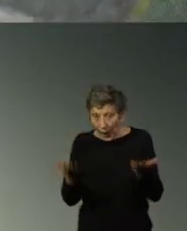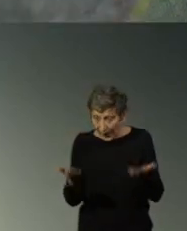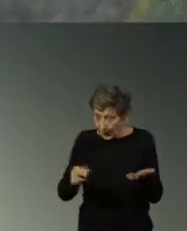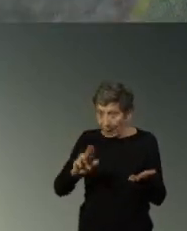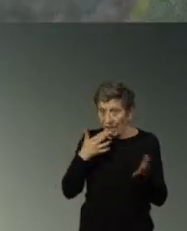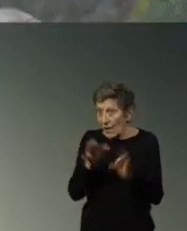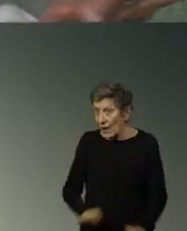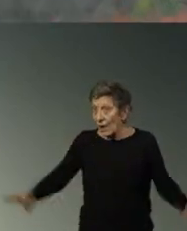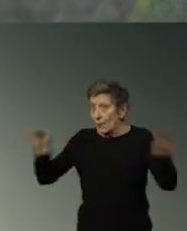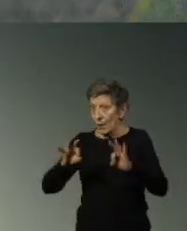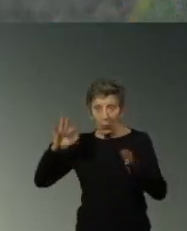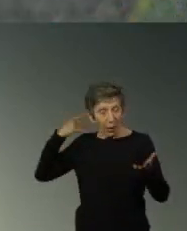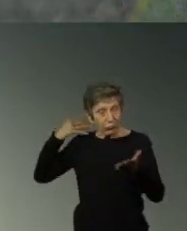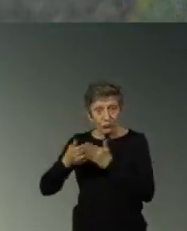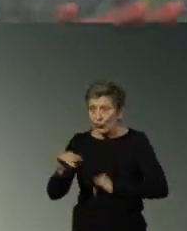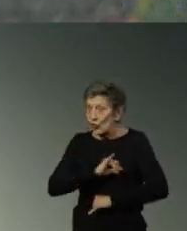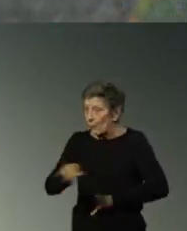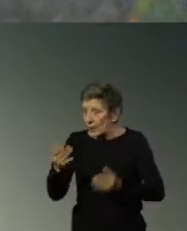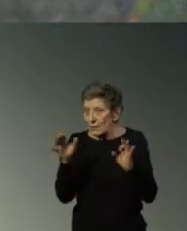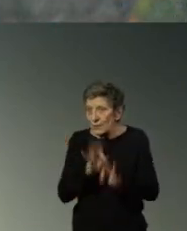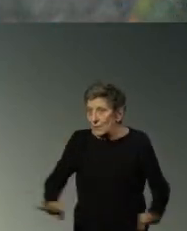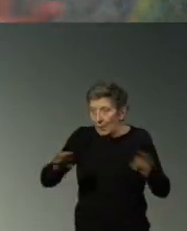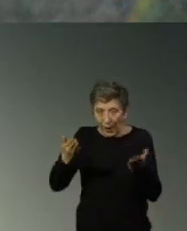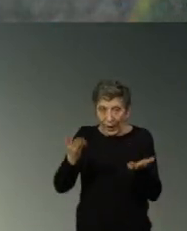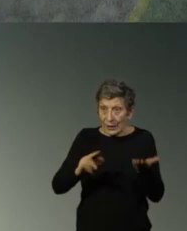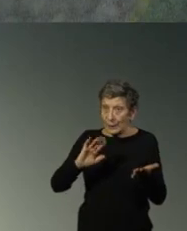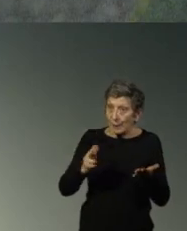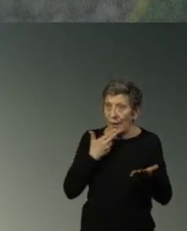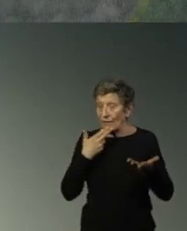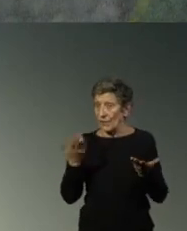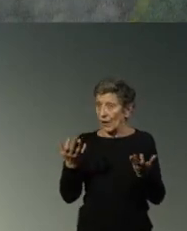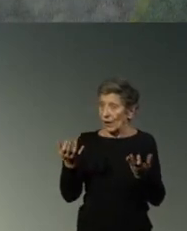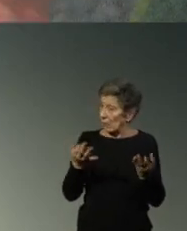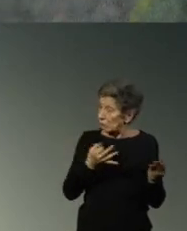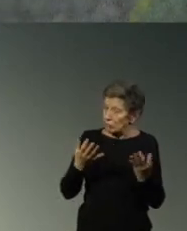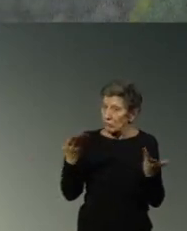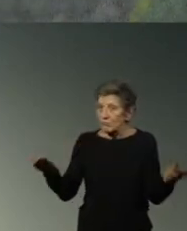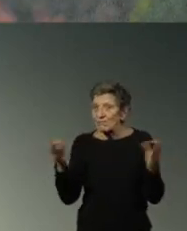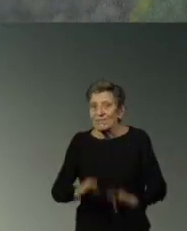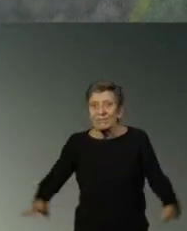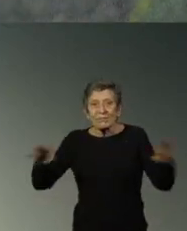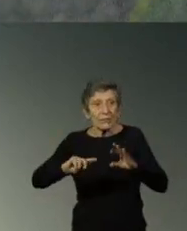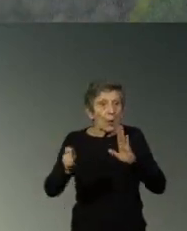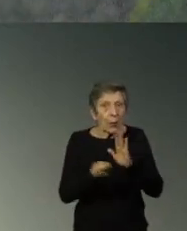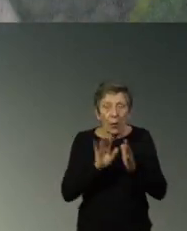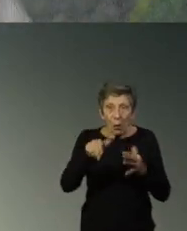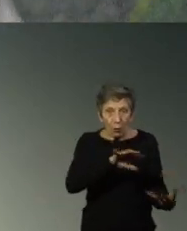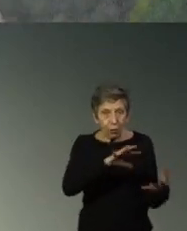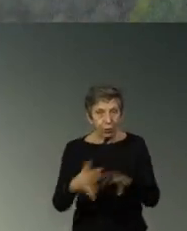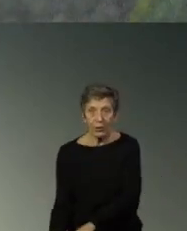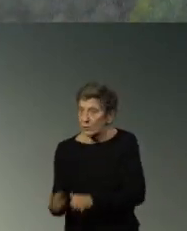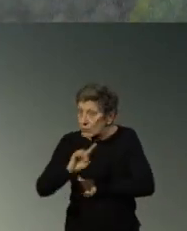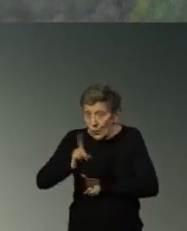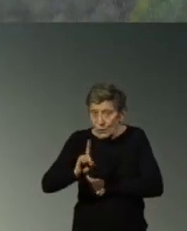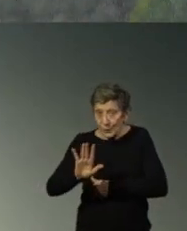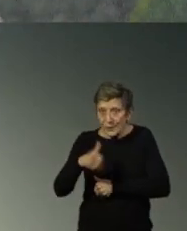était harmonieux et paradisiaque. Et puis, à un moment, ça a commencé à moins aller. Non, en fait,